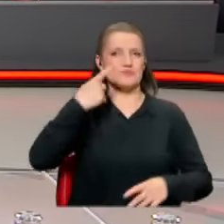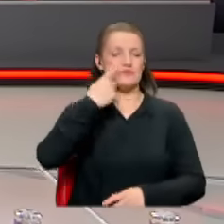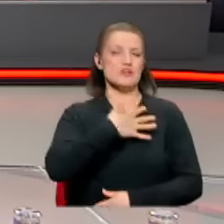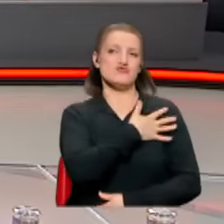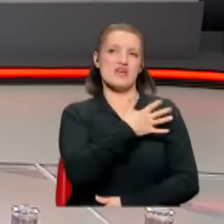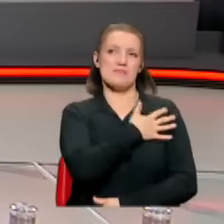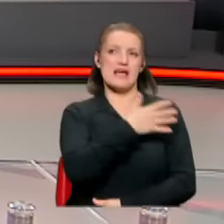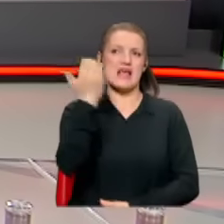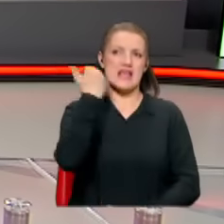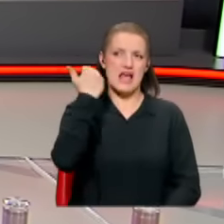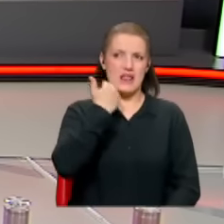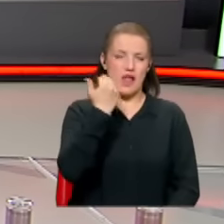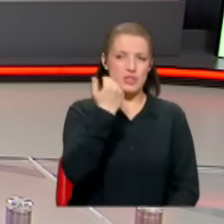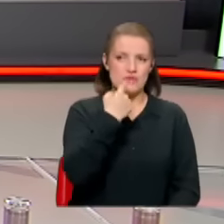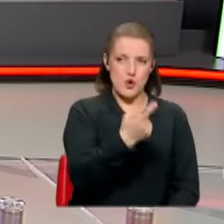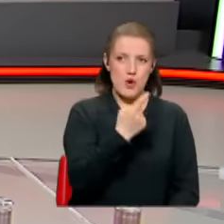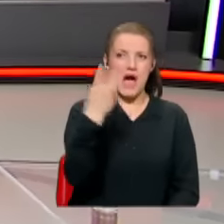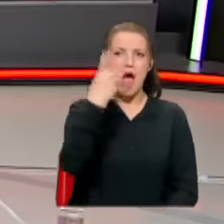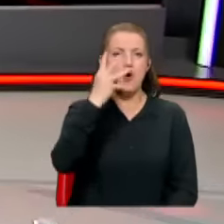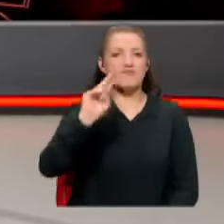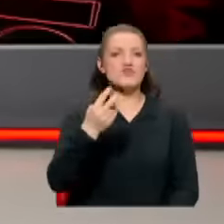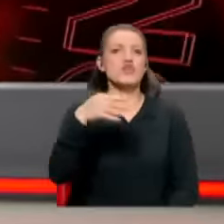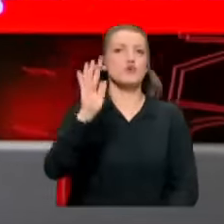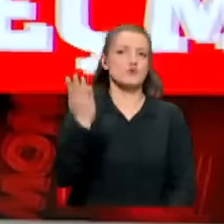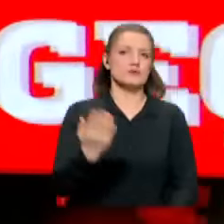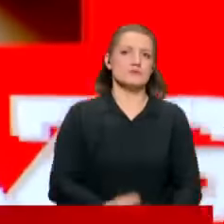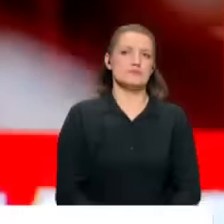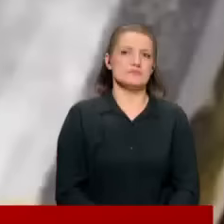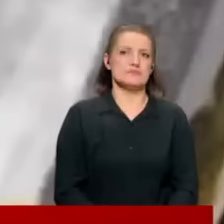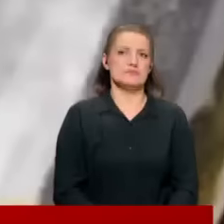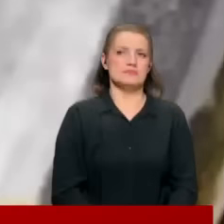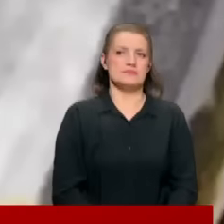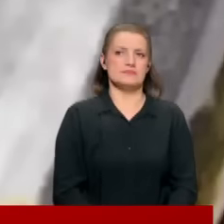Halk Partisi yalanlıyor, Erdoğan vazgeçmiyor.